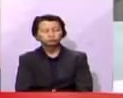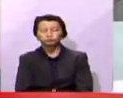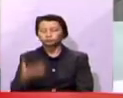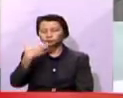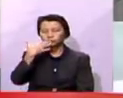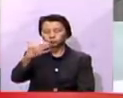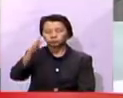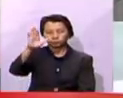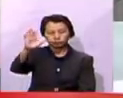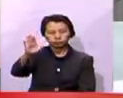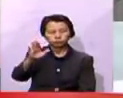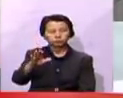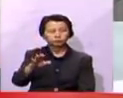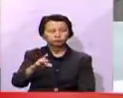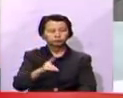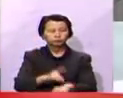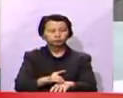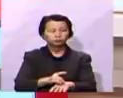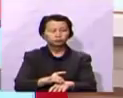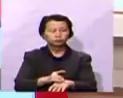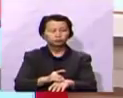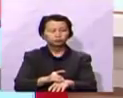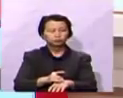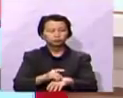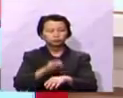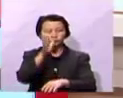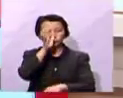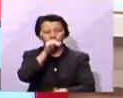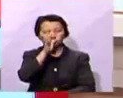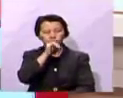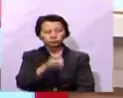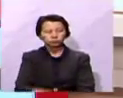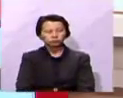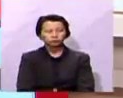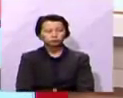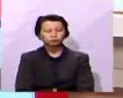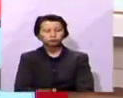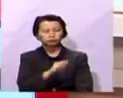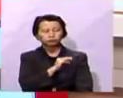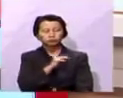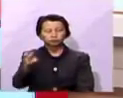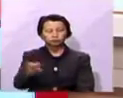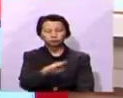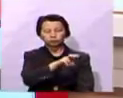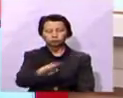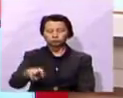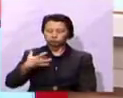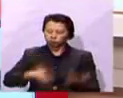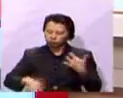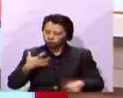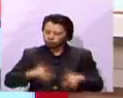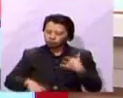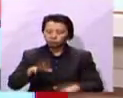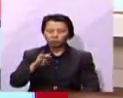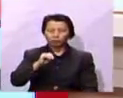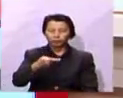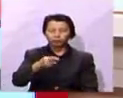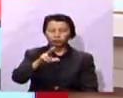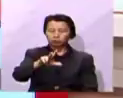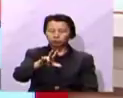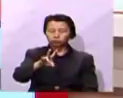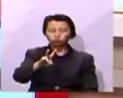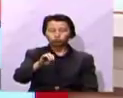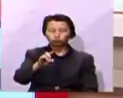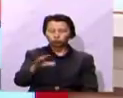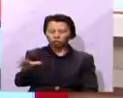Terima kasih Amalina di Negeri Sembilan. Menteri Pengangkutan Dato' Sri Leo Tiong Lai menafikan dakwaan MH370 mungkin diambil